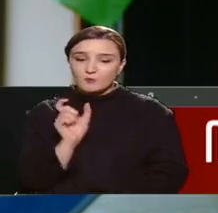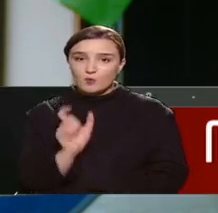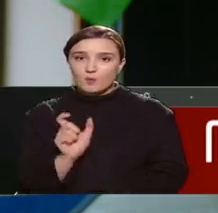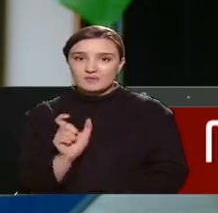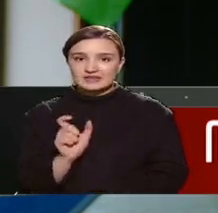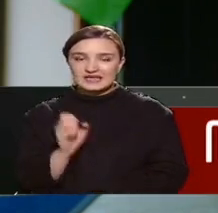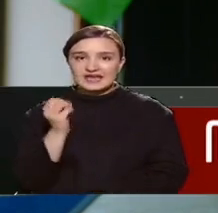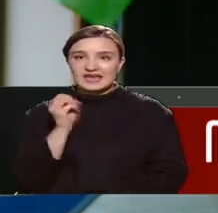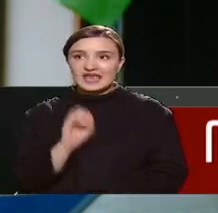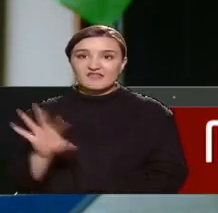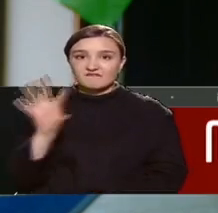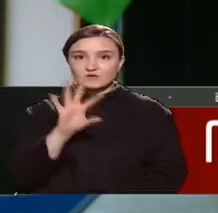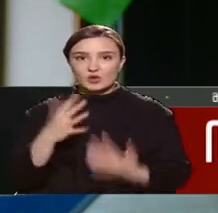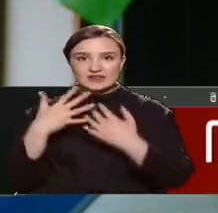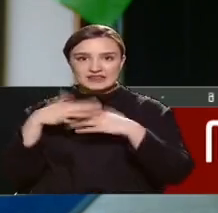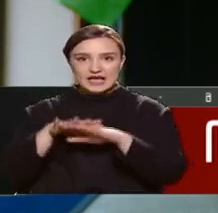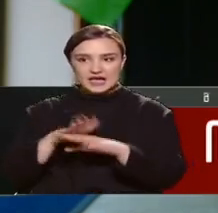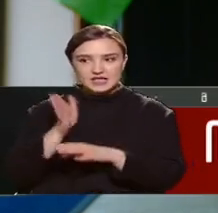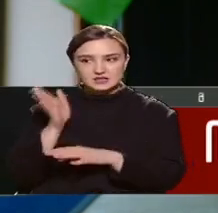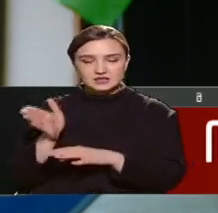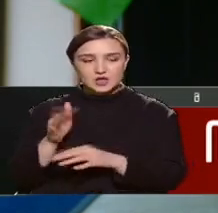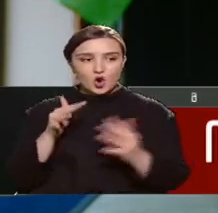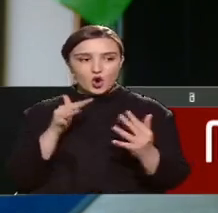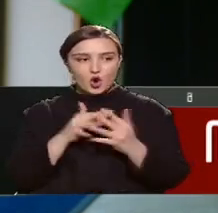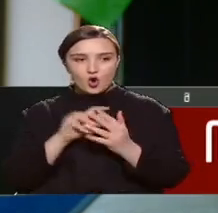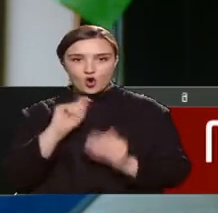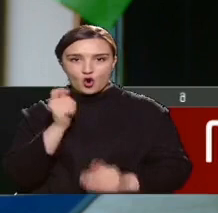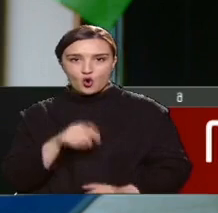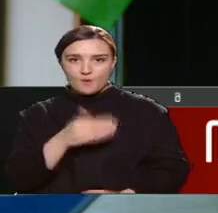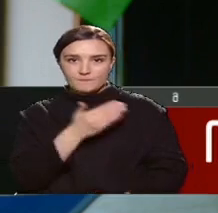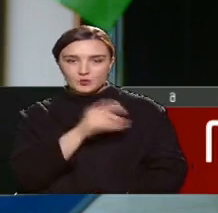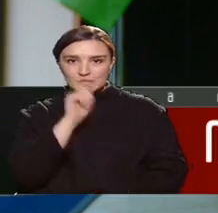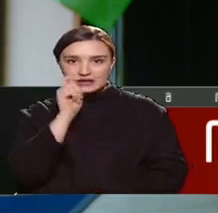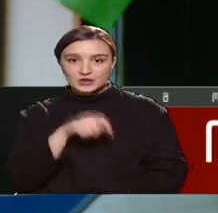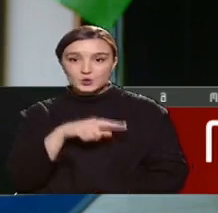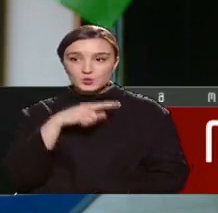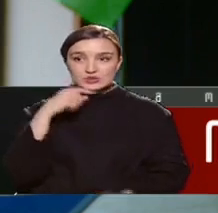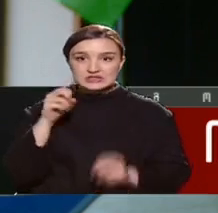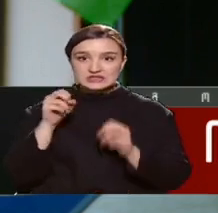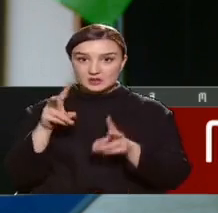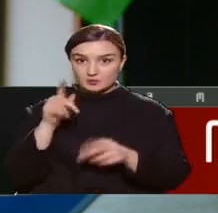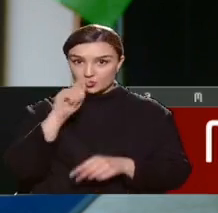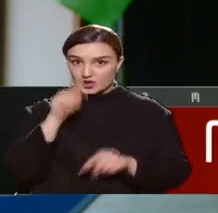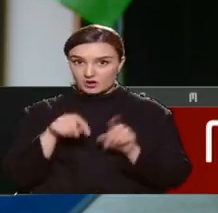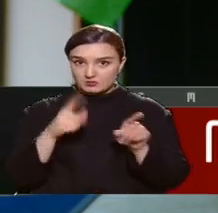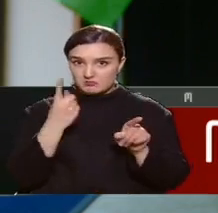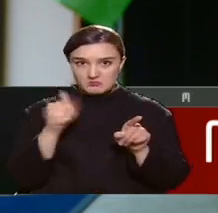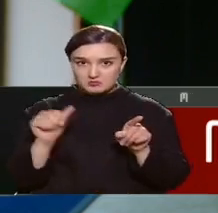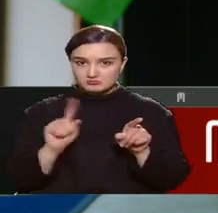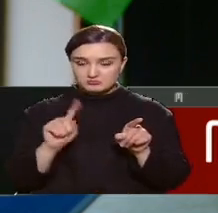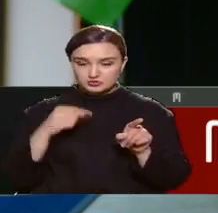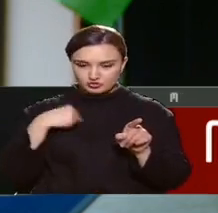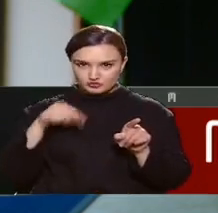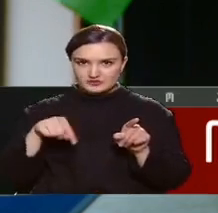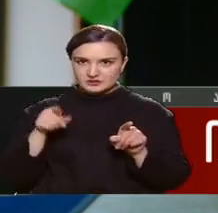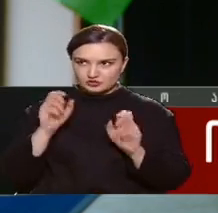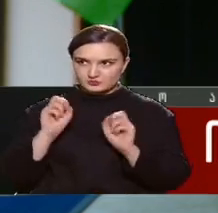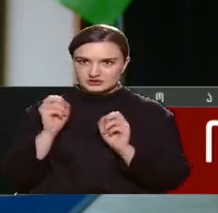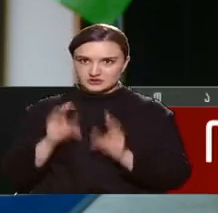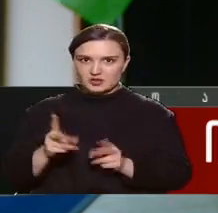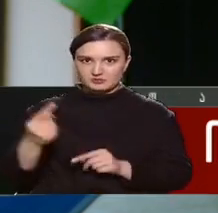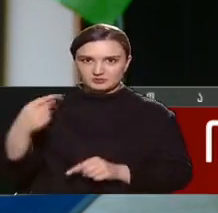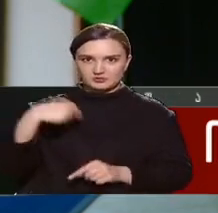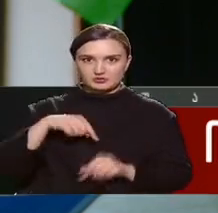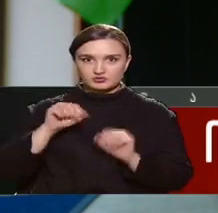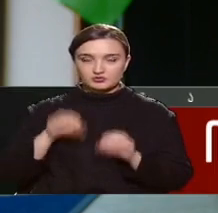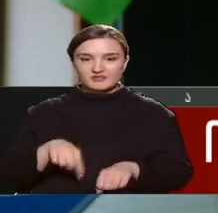dat. Eurointegrația mi dis, ertim hriv, omi mi dis Ucraina și Rusia de sapte, are marta Ucraina, s-ar mai ciuesc cu emu creva, am situația